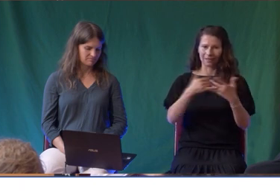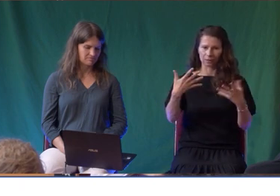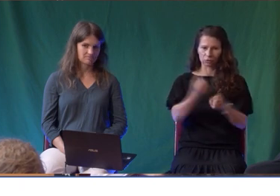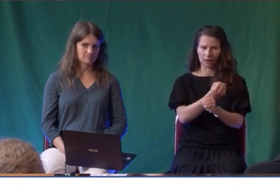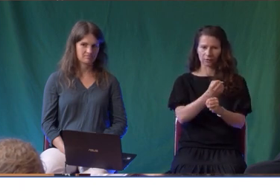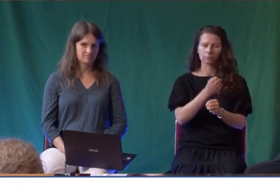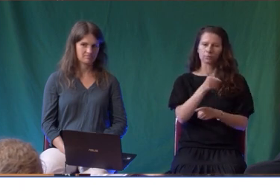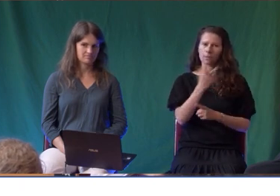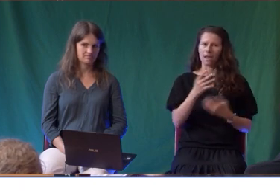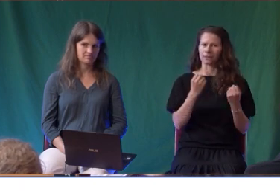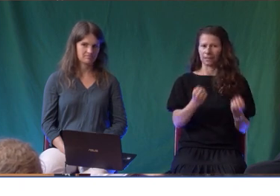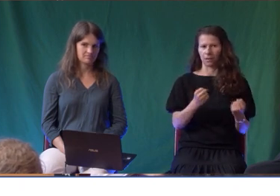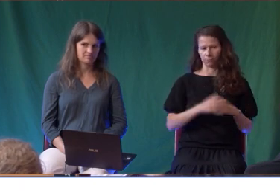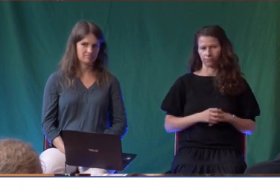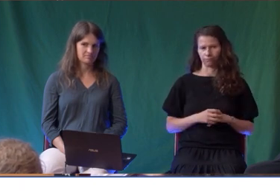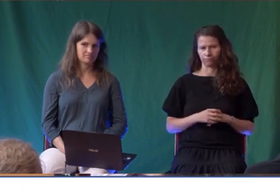damit